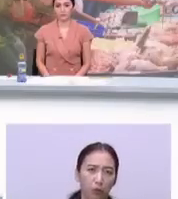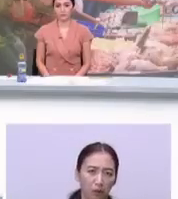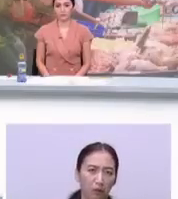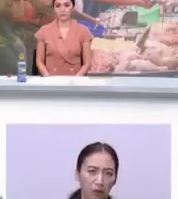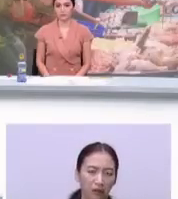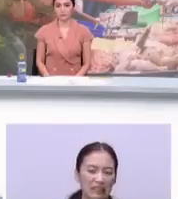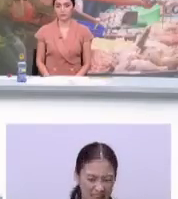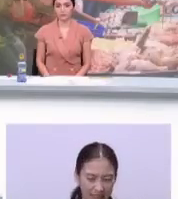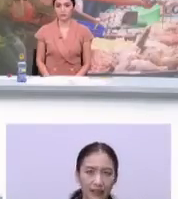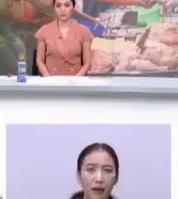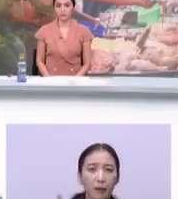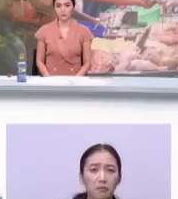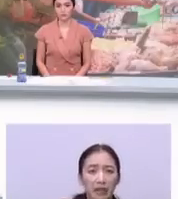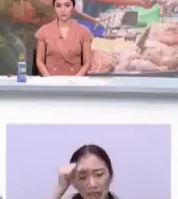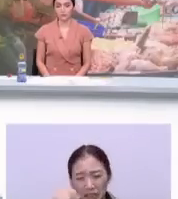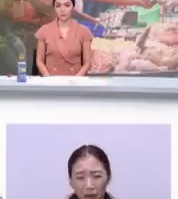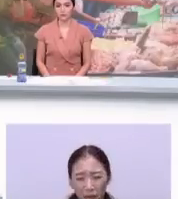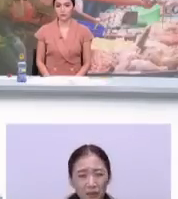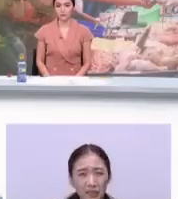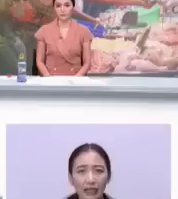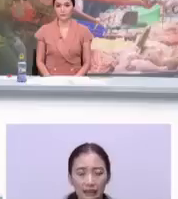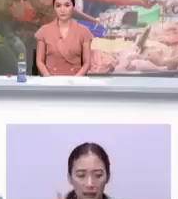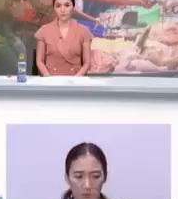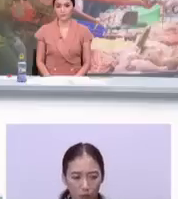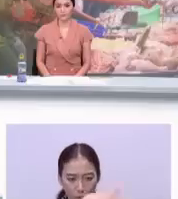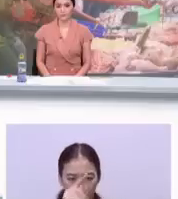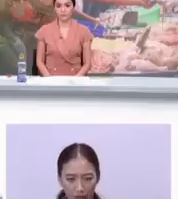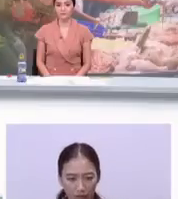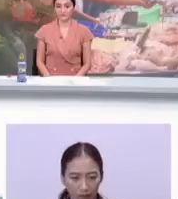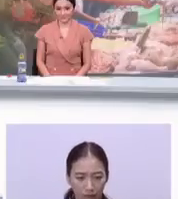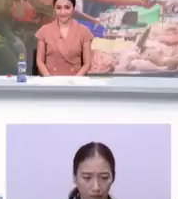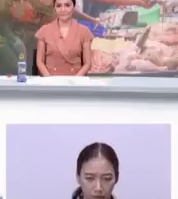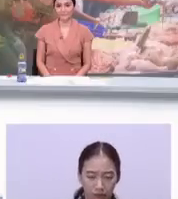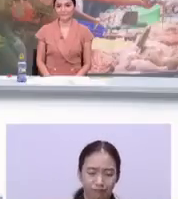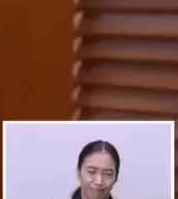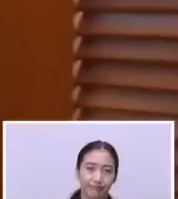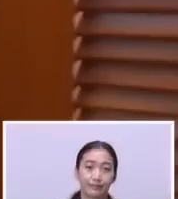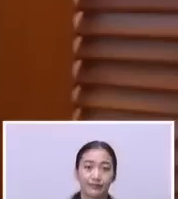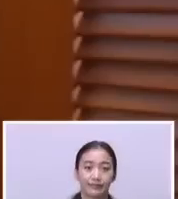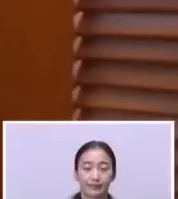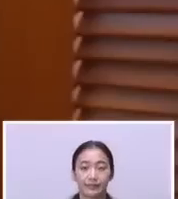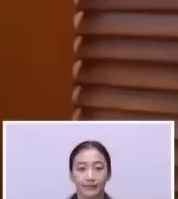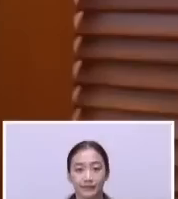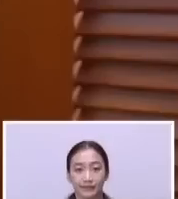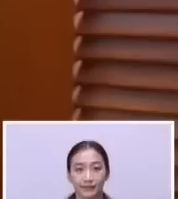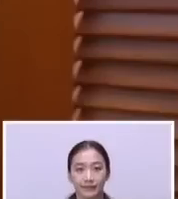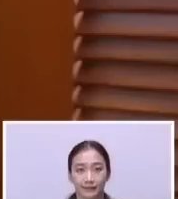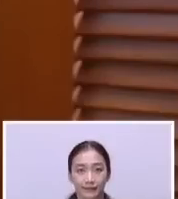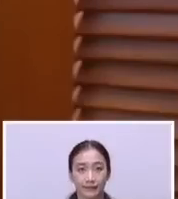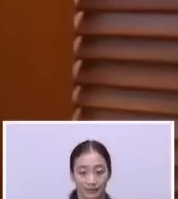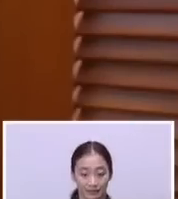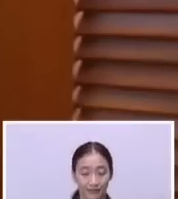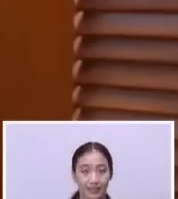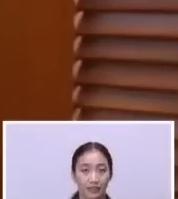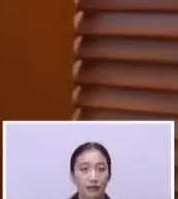ค่อินเดียแต่ว่าหลายๆประเทศของโลกอาจจะได้รับผลกระทบด้วยเดี๋ยวนี้มาดูรายละเอียดกันค่ะ เชิญครับ การระบาดระลอก